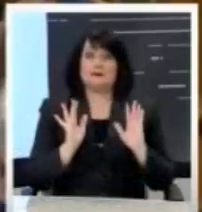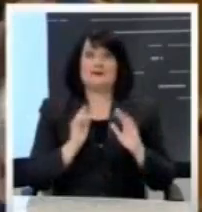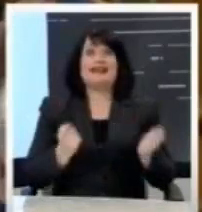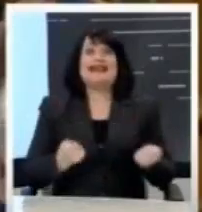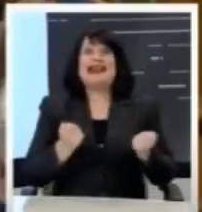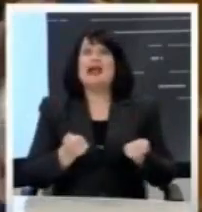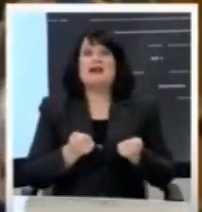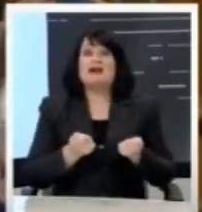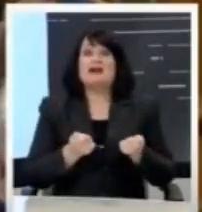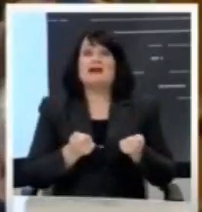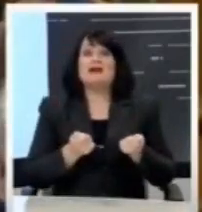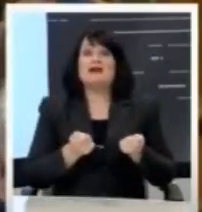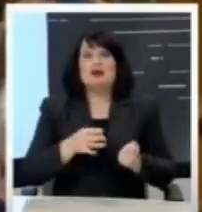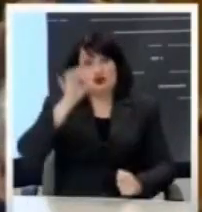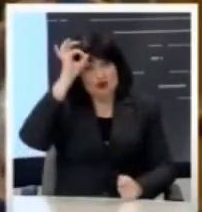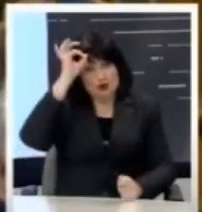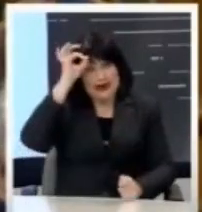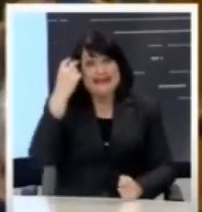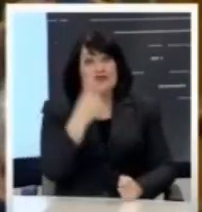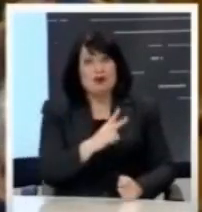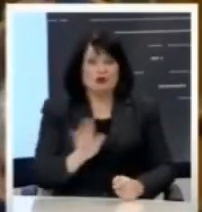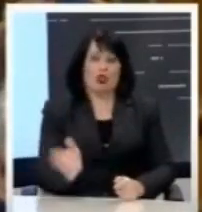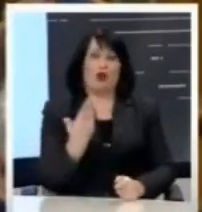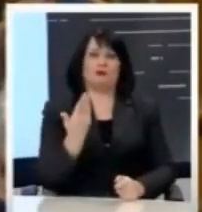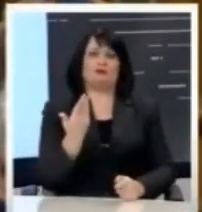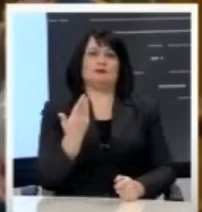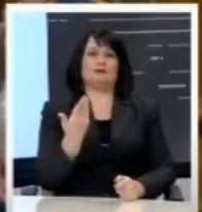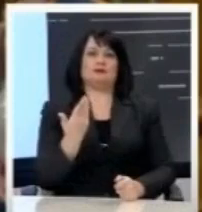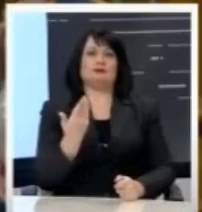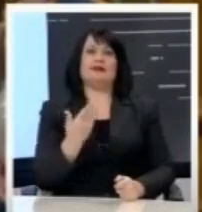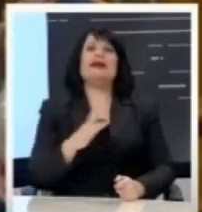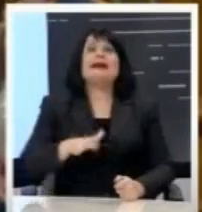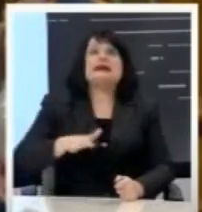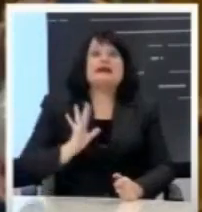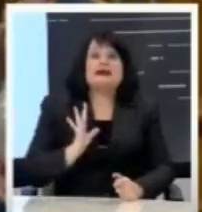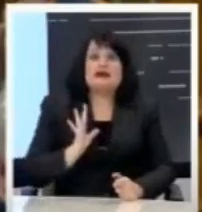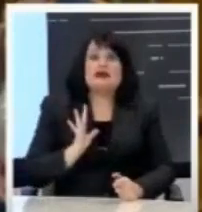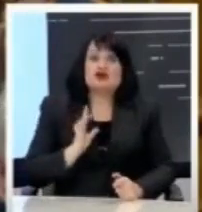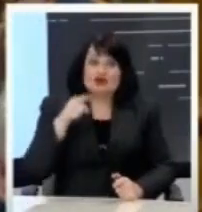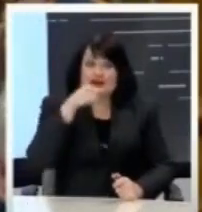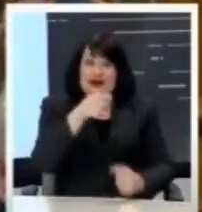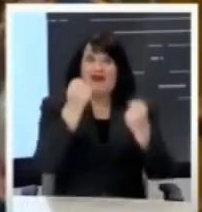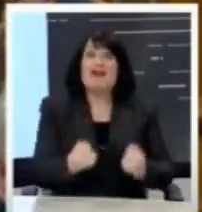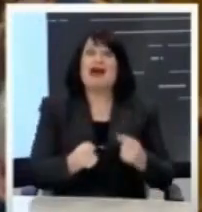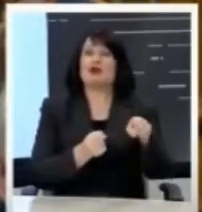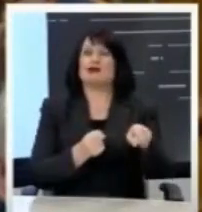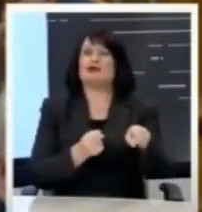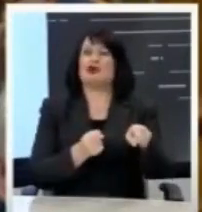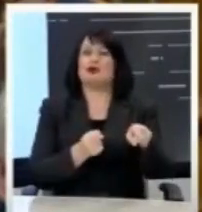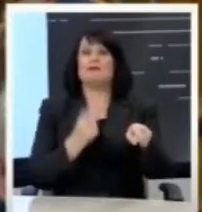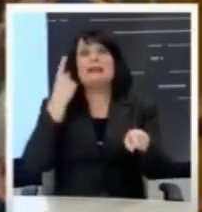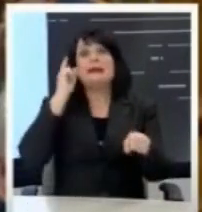Απολύει τον έμπιστό του, τον φρουρό του, θέλοντας ενδεχομένως να φορτώσει σε αυτόν την ευθύνη. Δεν ξέρω